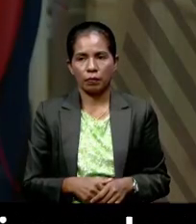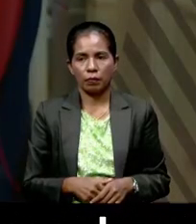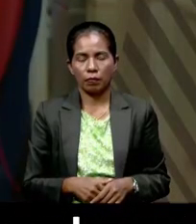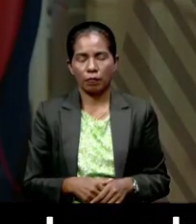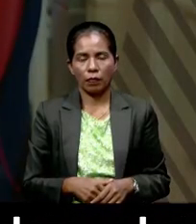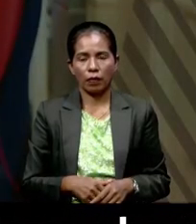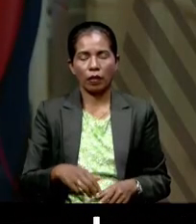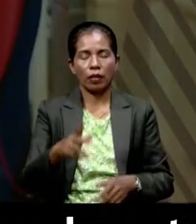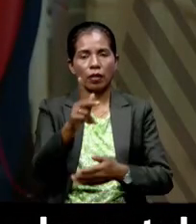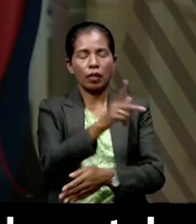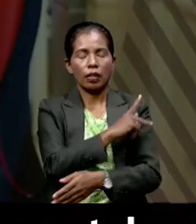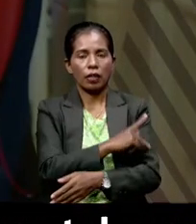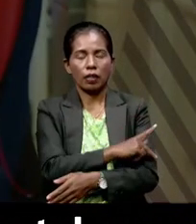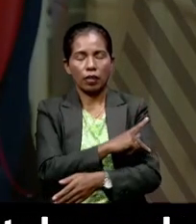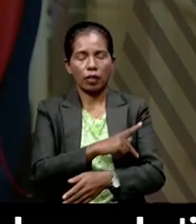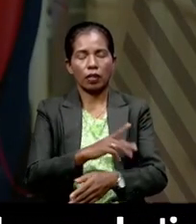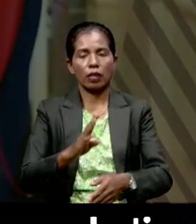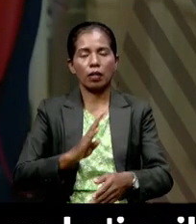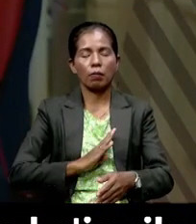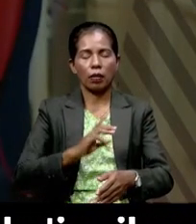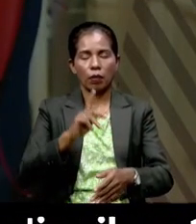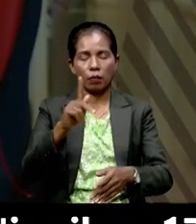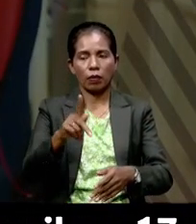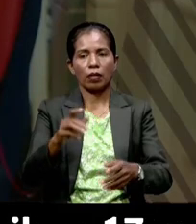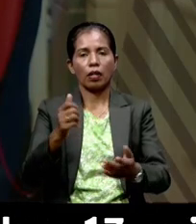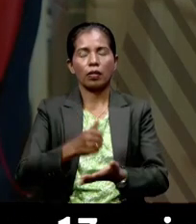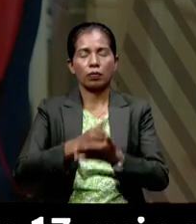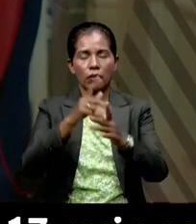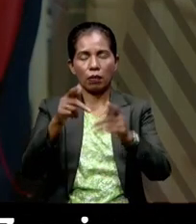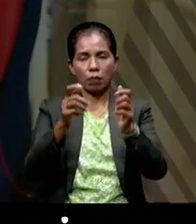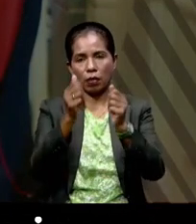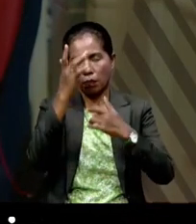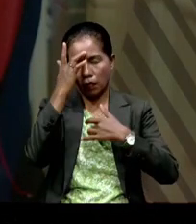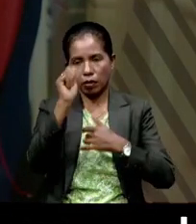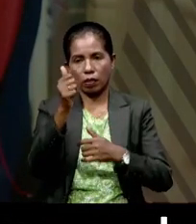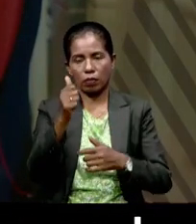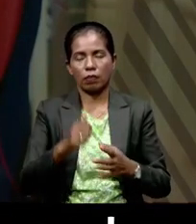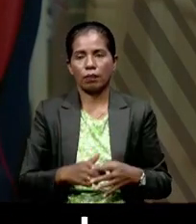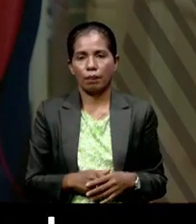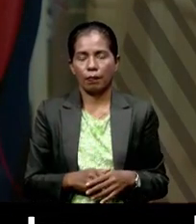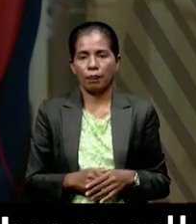Clínica São Miguel Bebono, Carelorum atende pacientes sanulo recém.